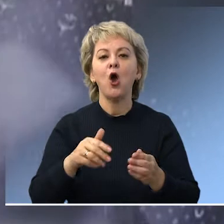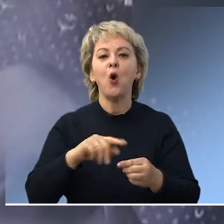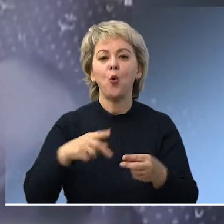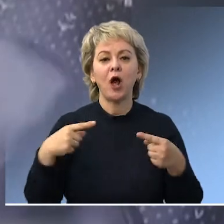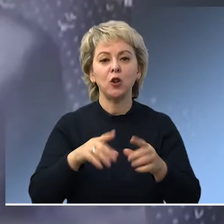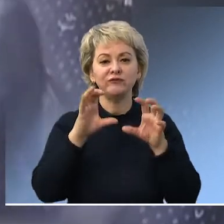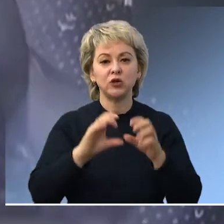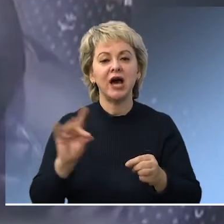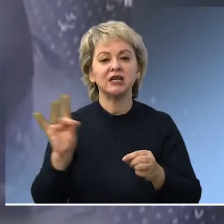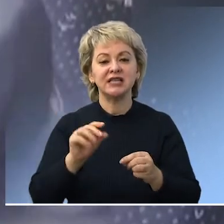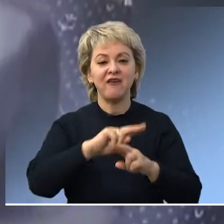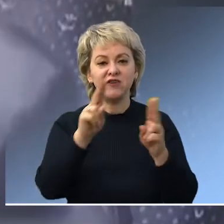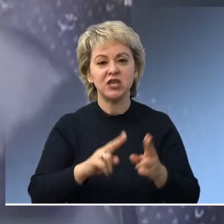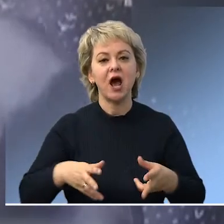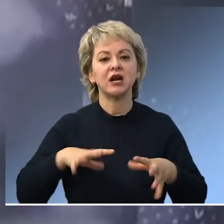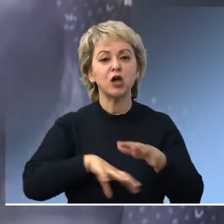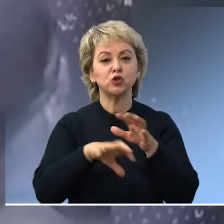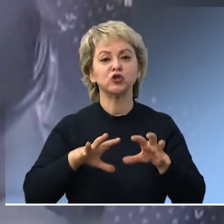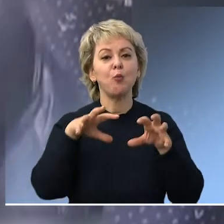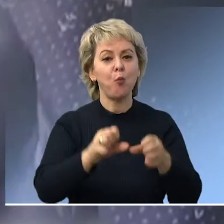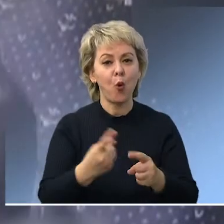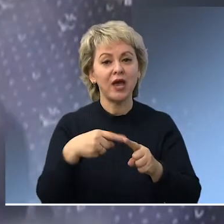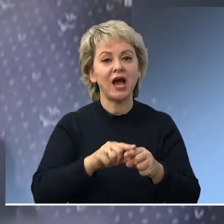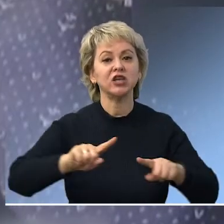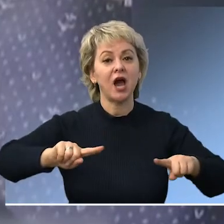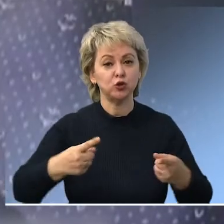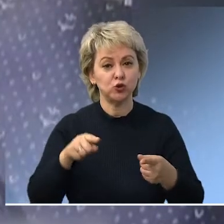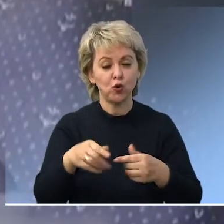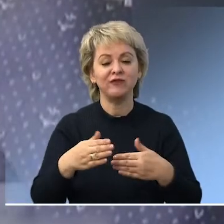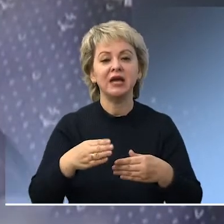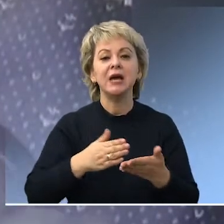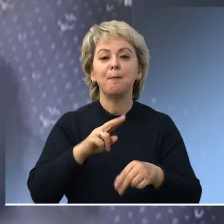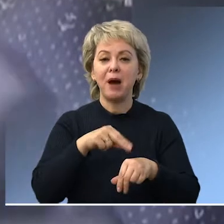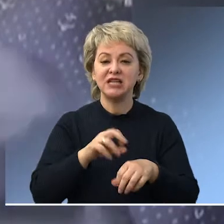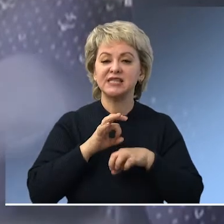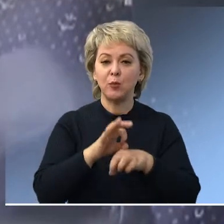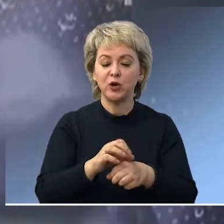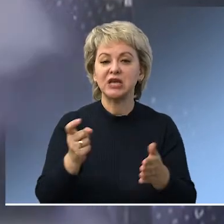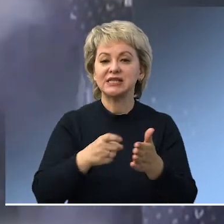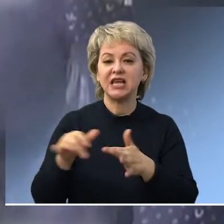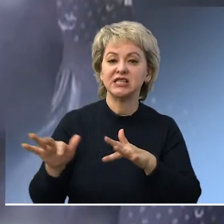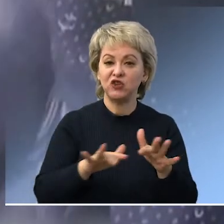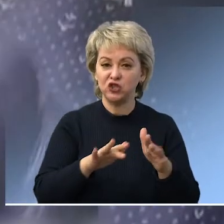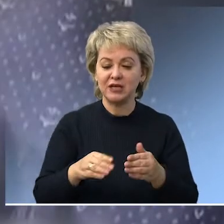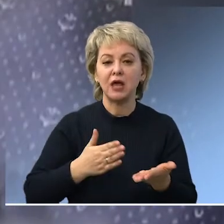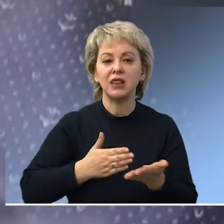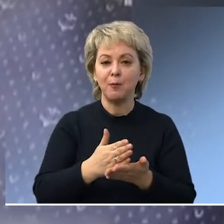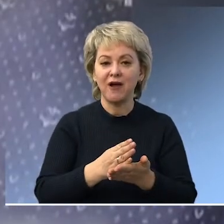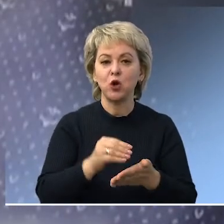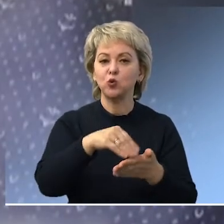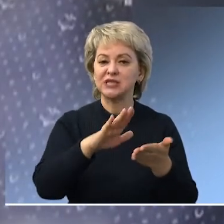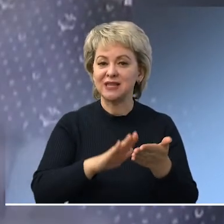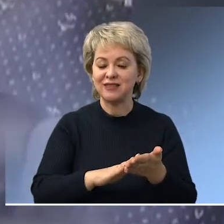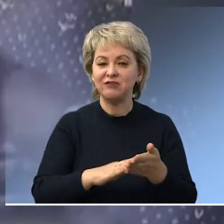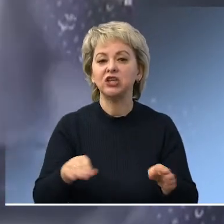Уголовного кодекса Российской Федерации «Разбой». Подозреваемые заключены под стражу. Сотрудники полиции проводят следственные действия, направленные